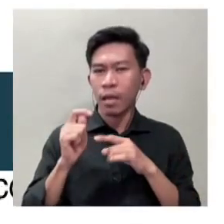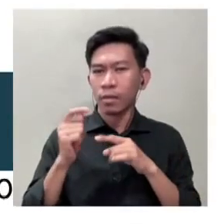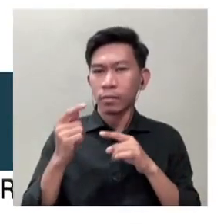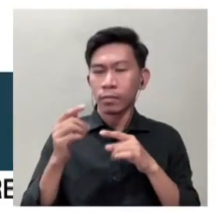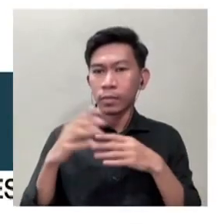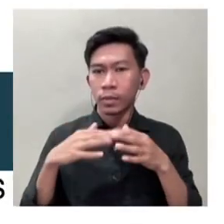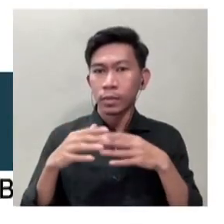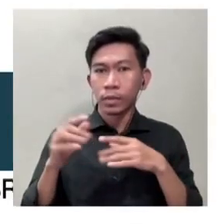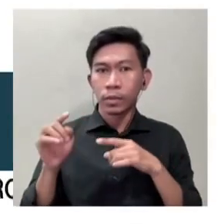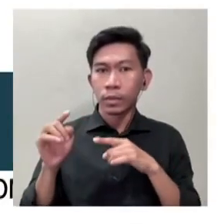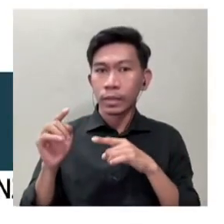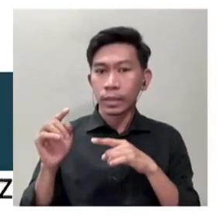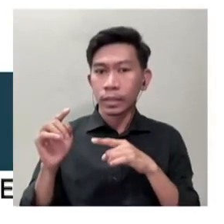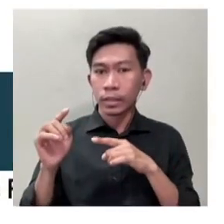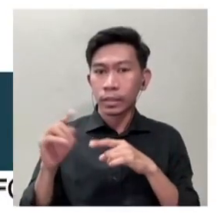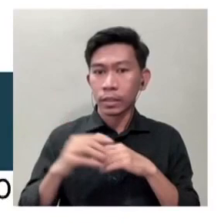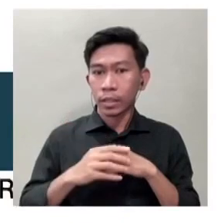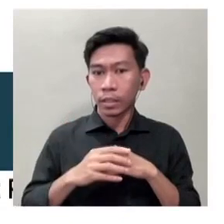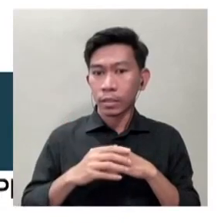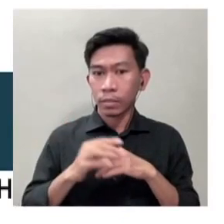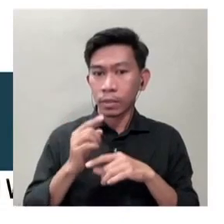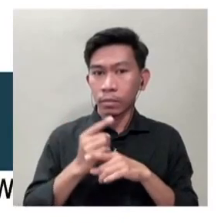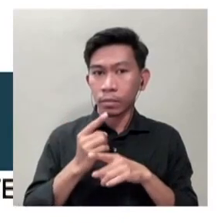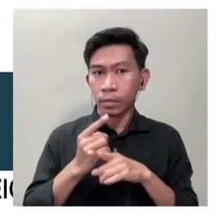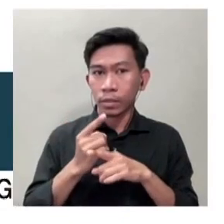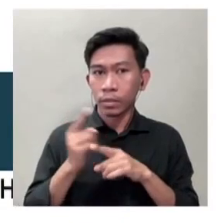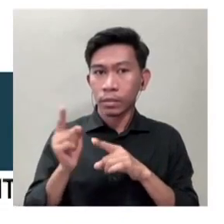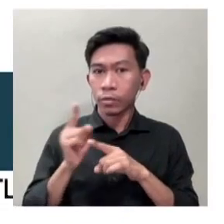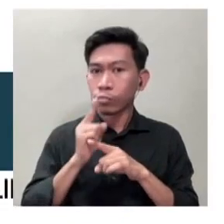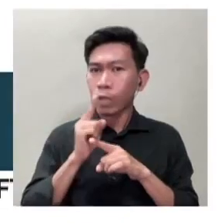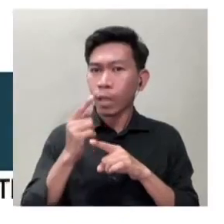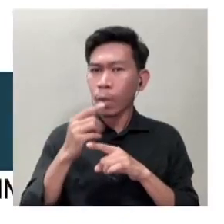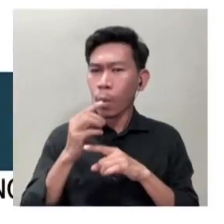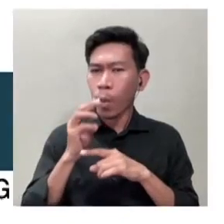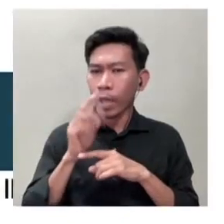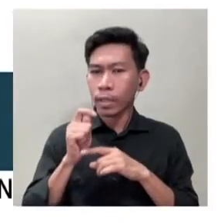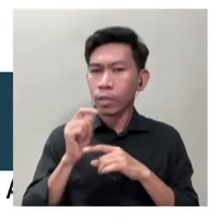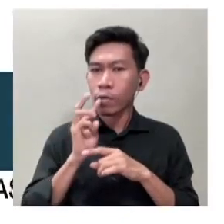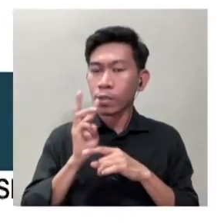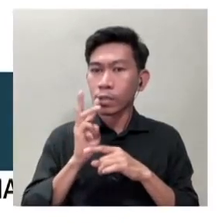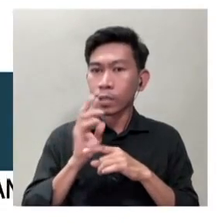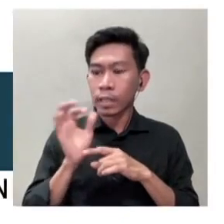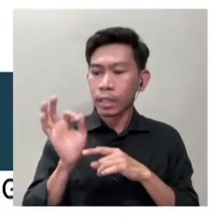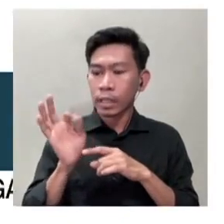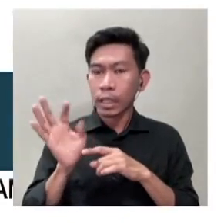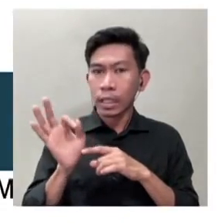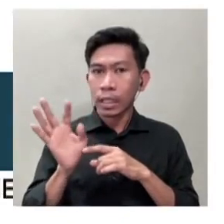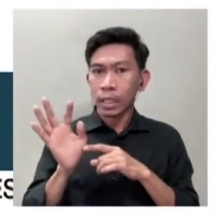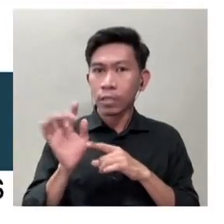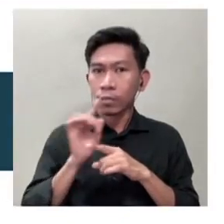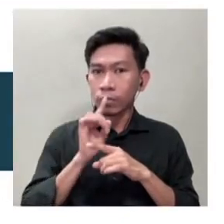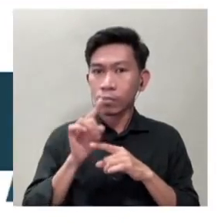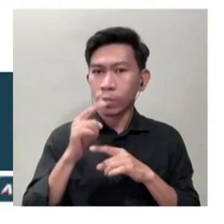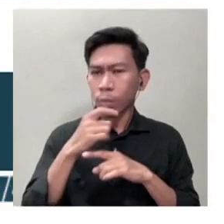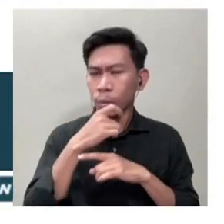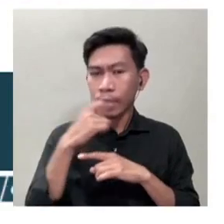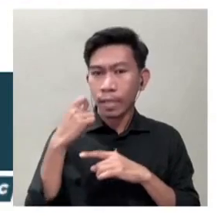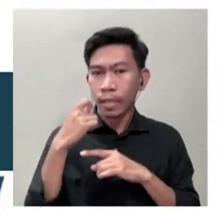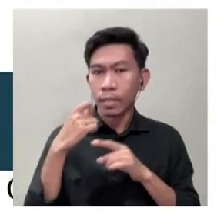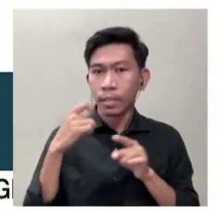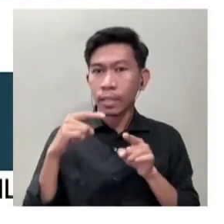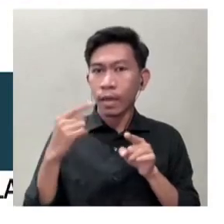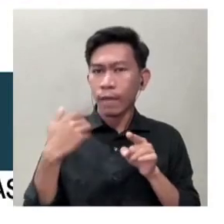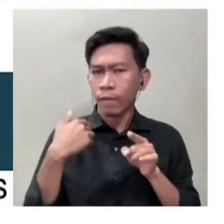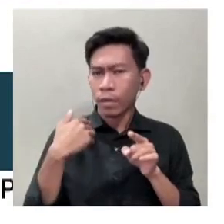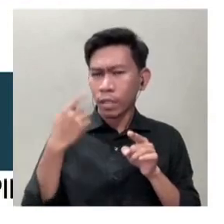ho ba? Yung basa is 19, no? And yung tuyo is from